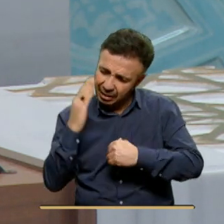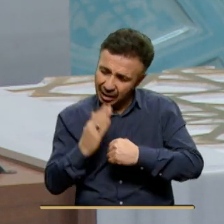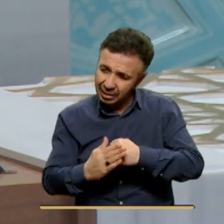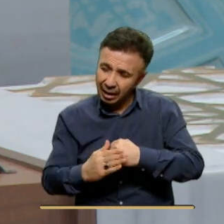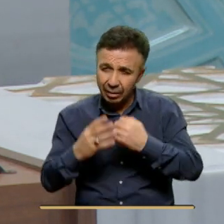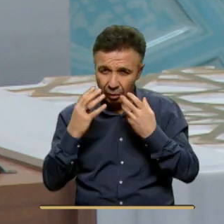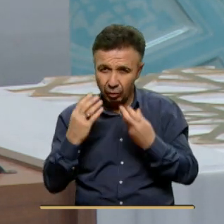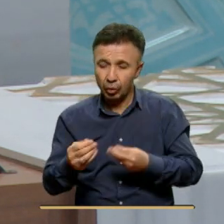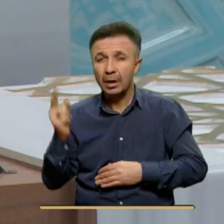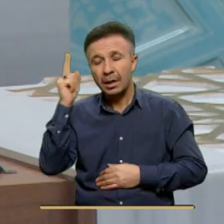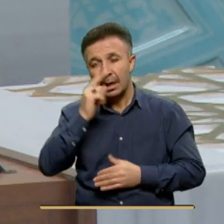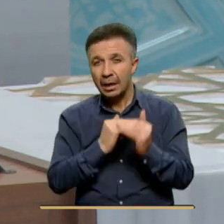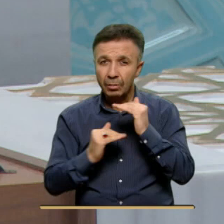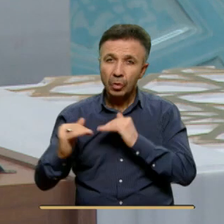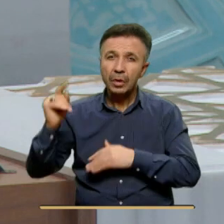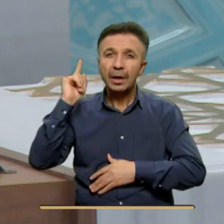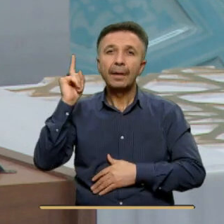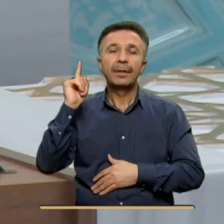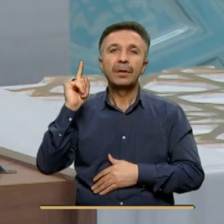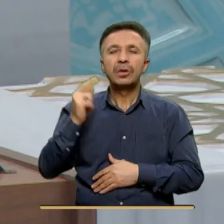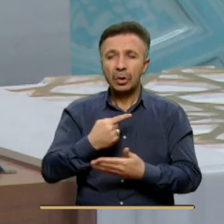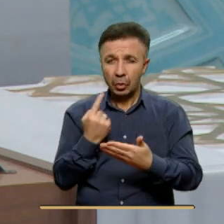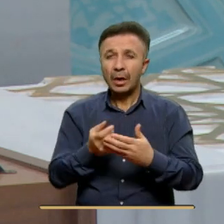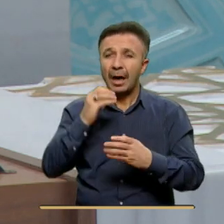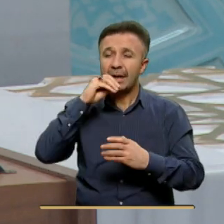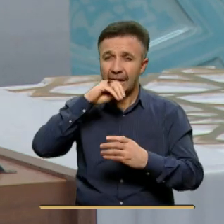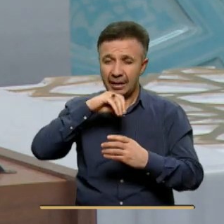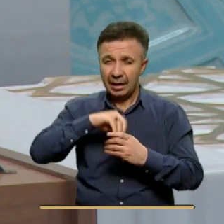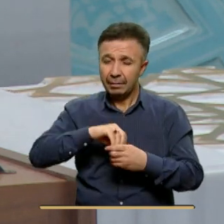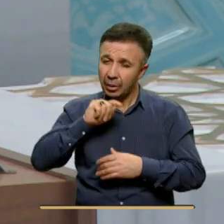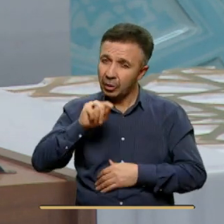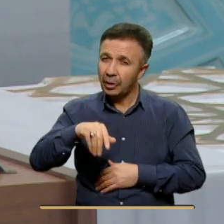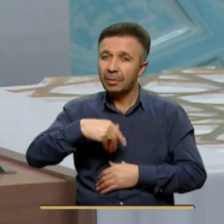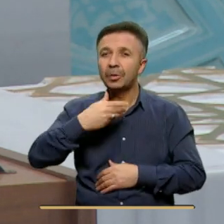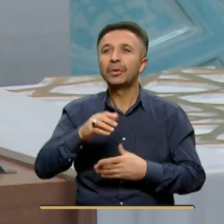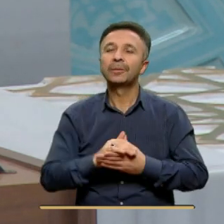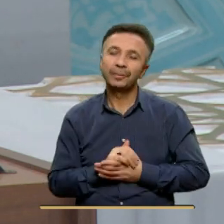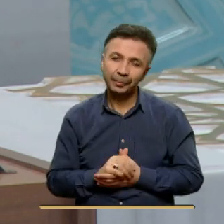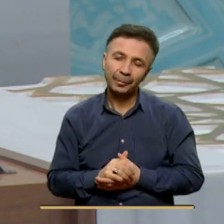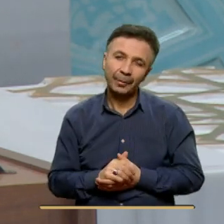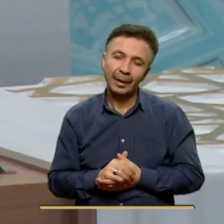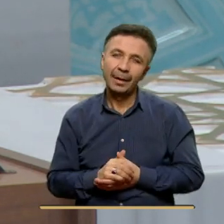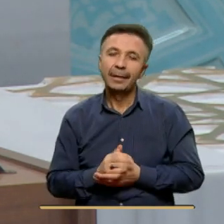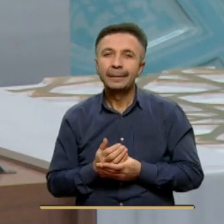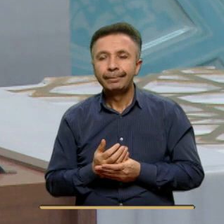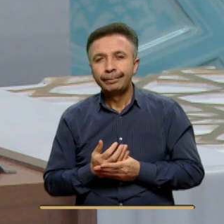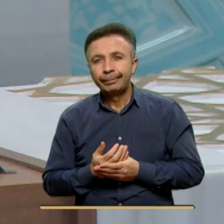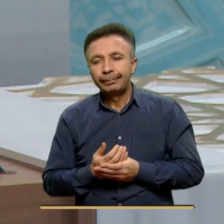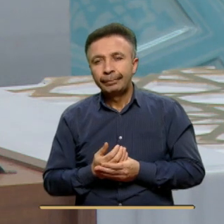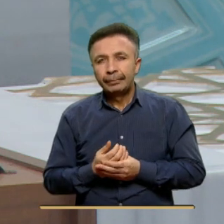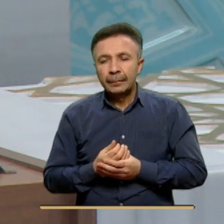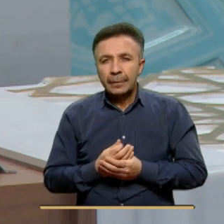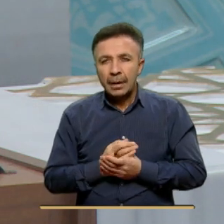Nitekim Yüce Rabbimiz Kur'an-ı Kerim'inde buyururlar ki, يَا اَيُّهَا